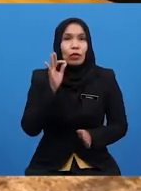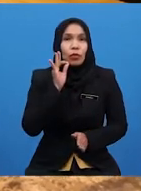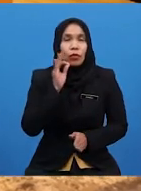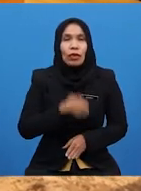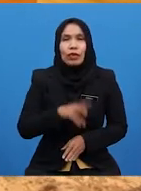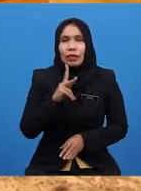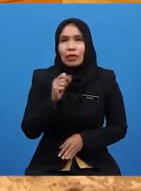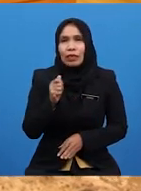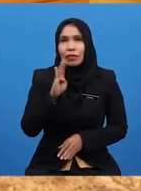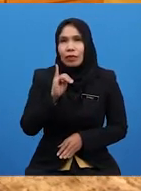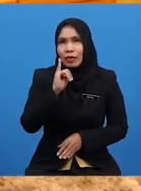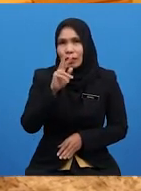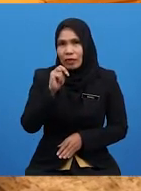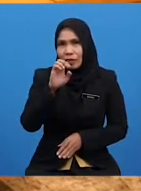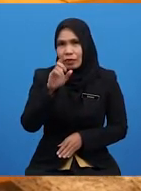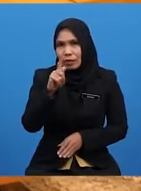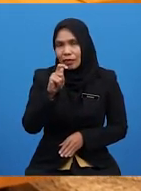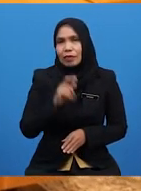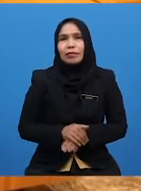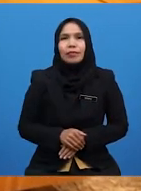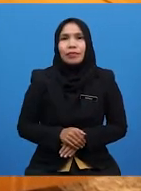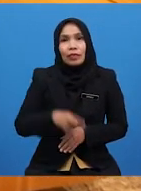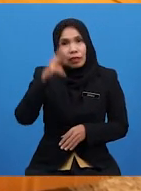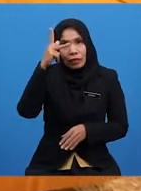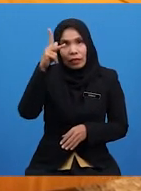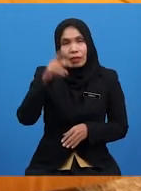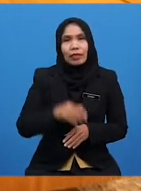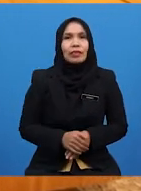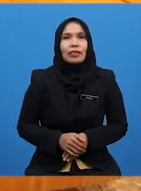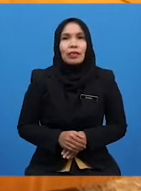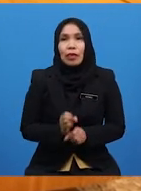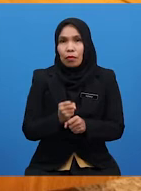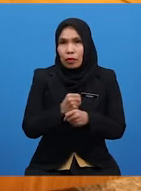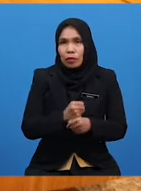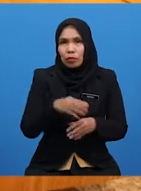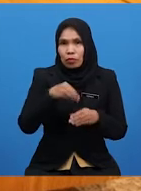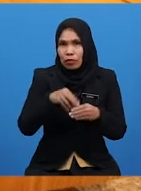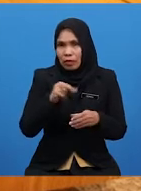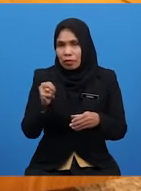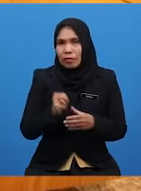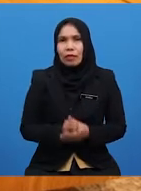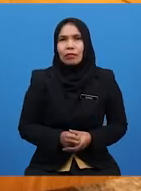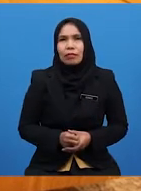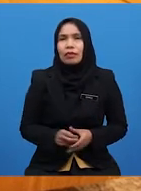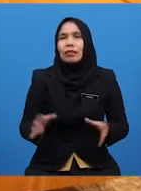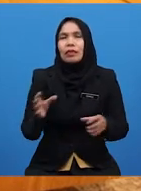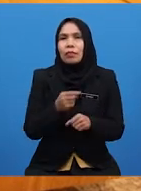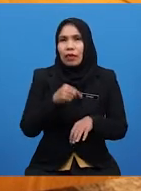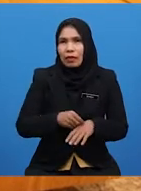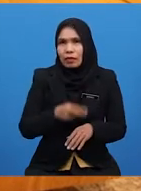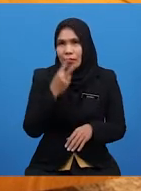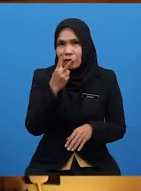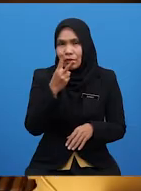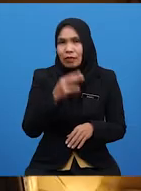creativity pre kebentuk dalaman dapat dilihat dengan cara bagaimana mereka menyembunyikan